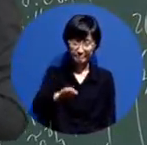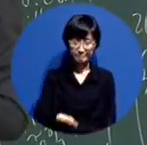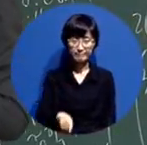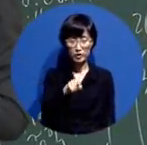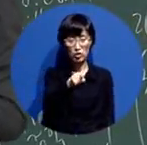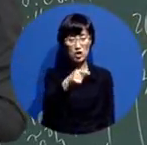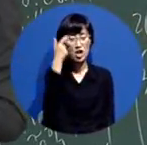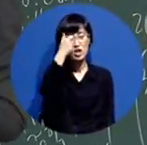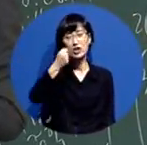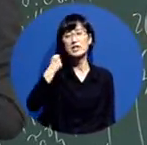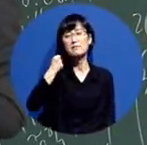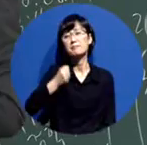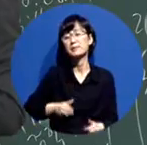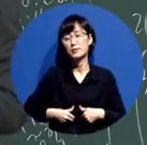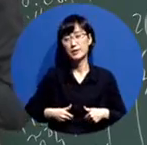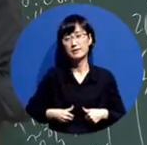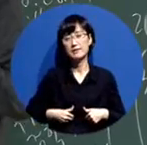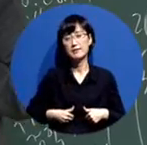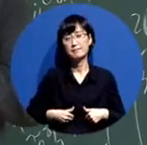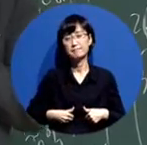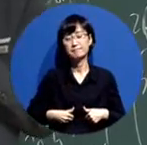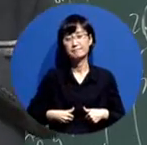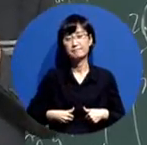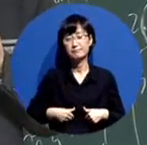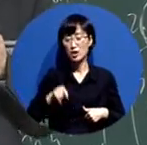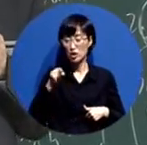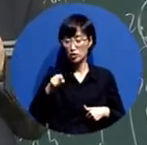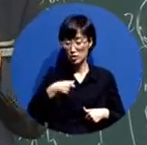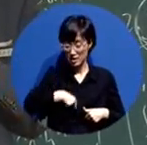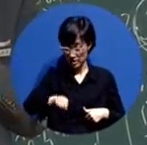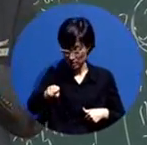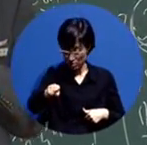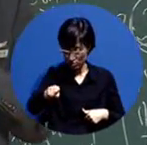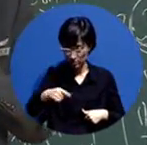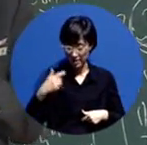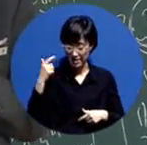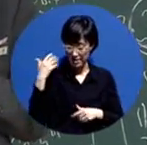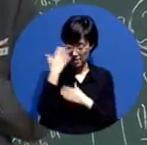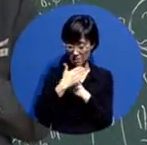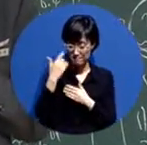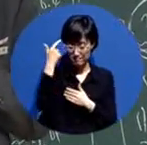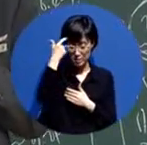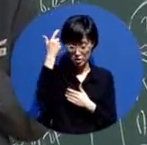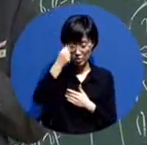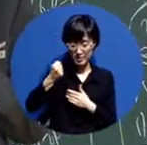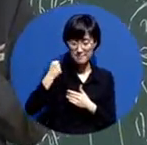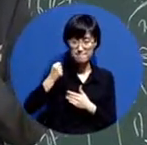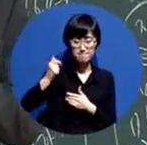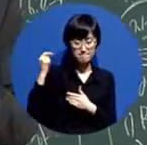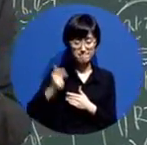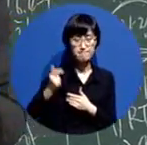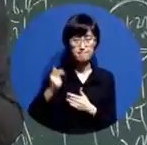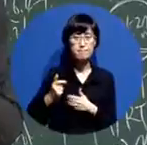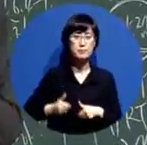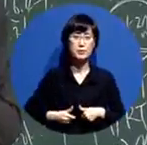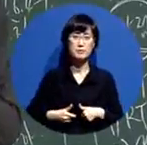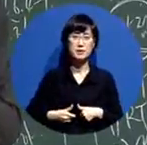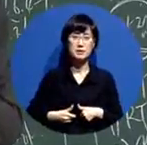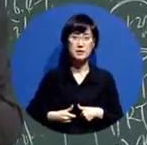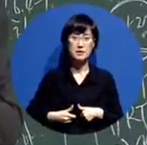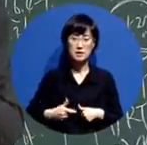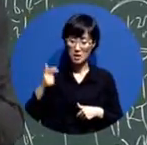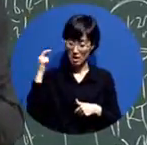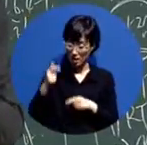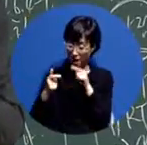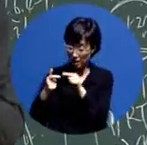다。 孩子，你需要这个。 너는강한사람이되야된다。 你要成为刚强的人。 그강함은하나님주신